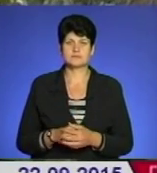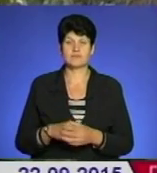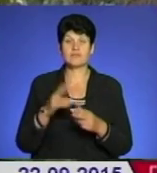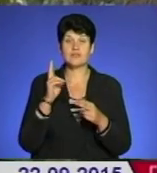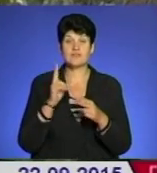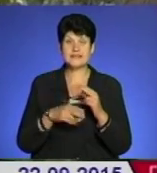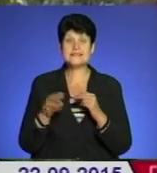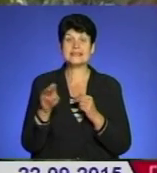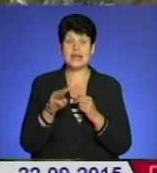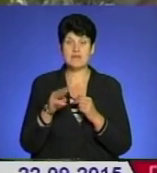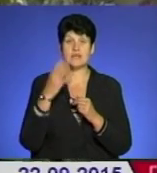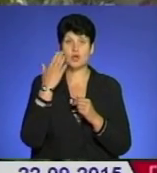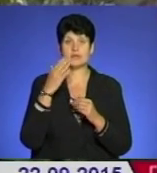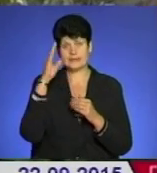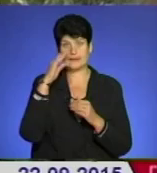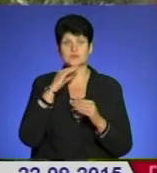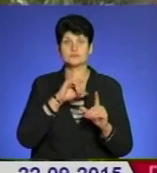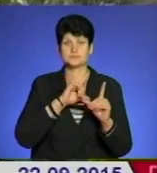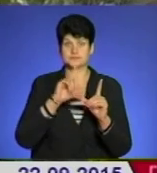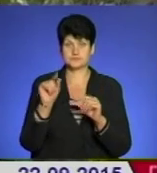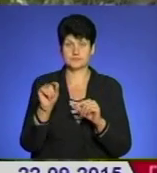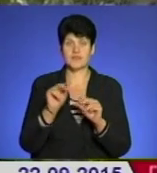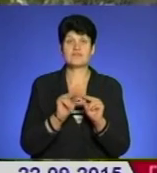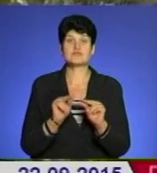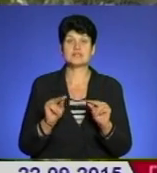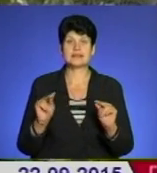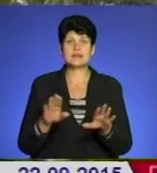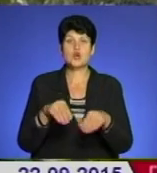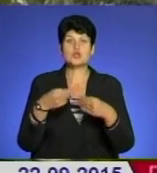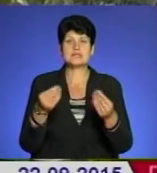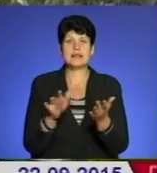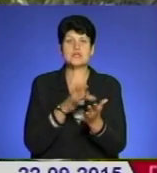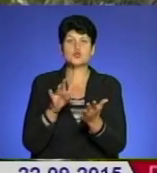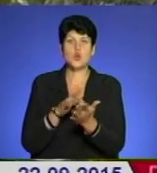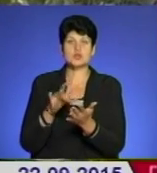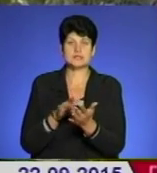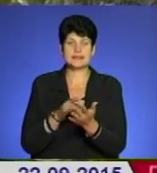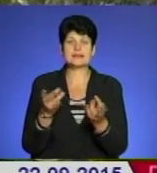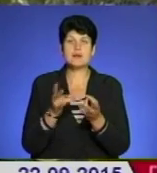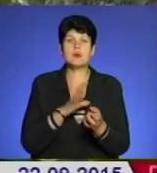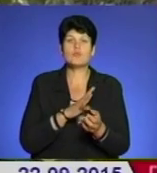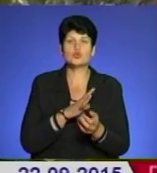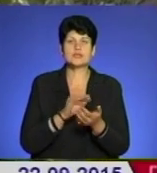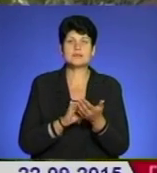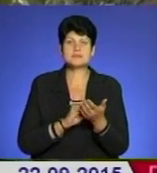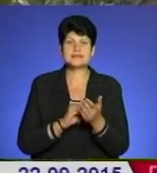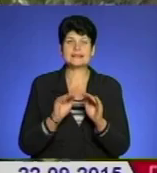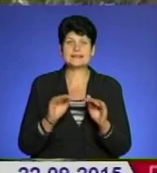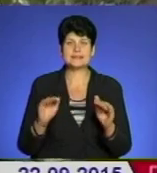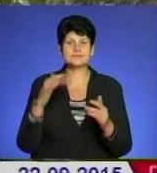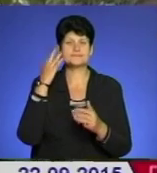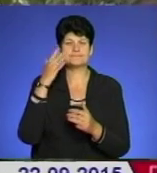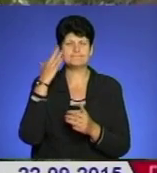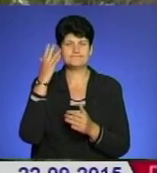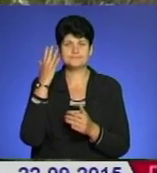кінці травня, коли тато відправився, вчителька роздала їм зошити. І треба було написати кожній дитині дитячу